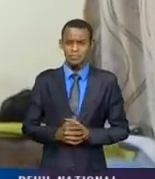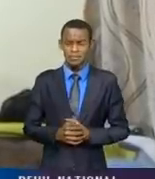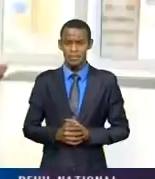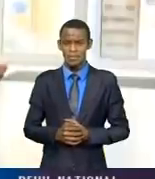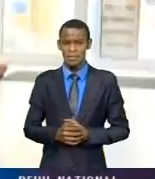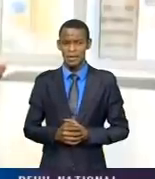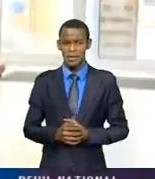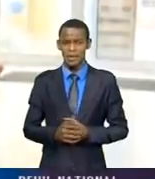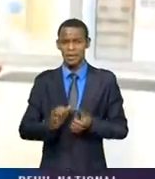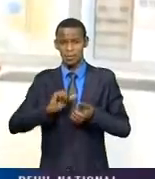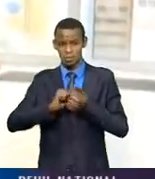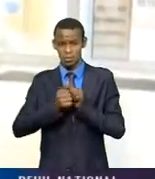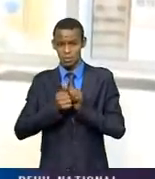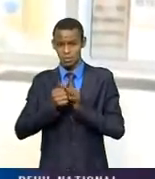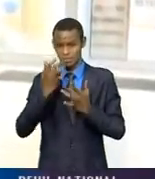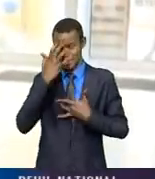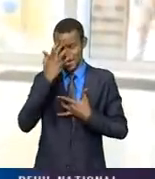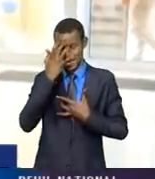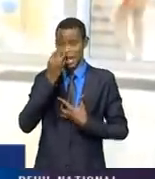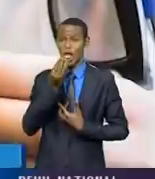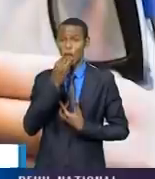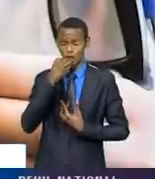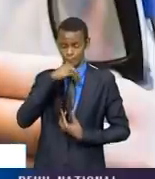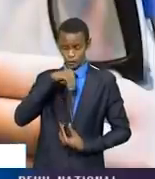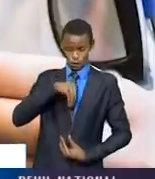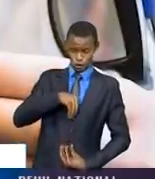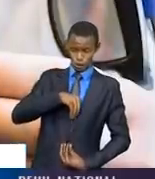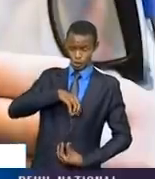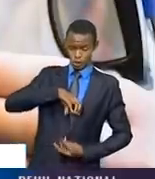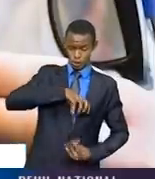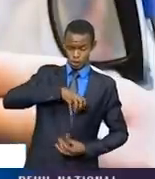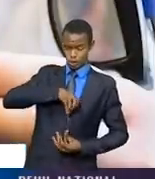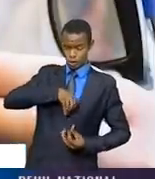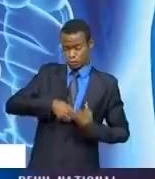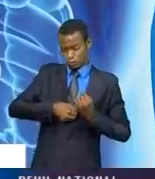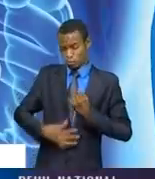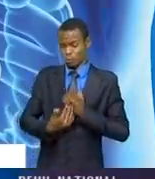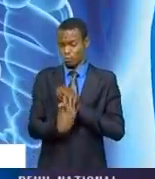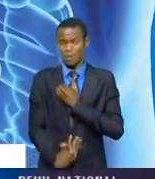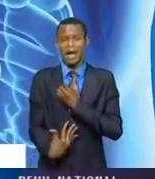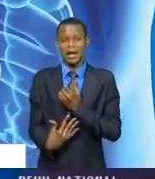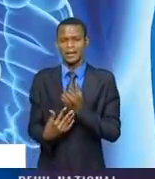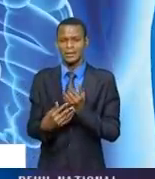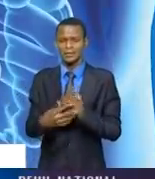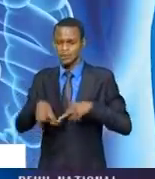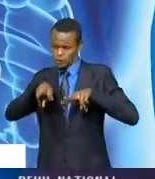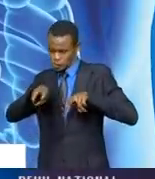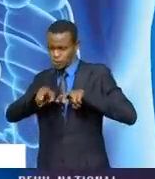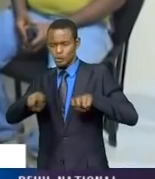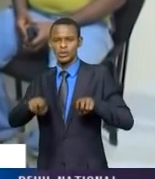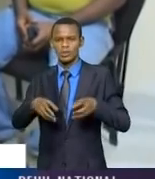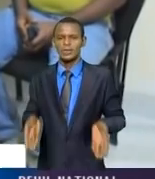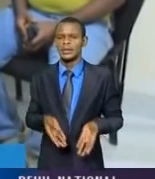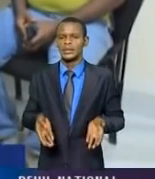qui s'intéressent à l'appareil digestif ces pathologies ainsi qu'aux leur traitement à kinshasa l'on observe